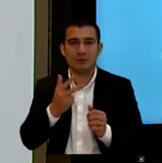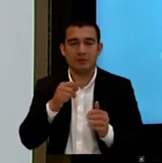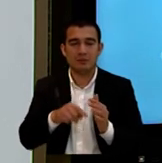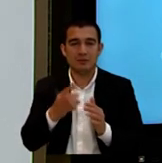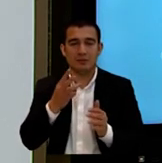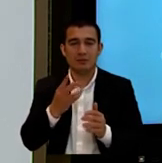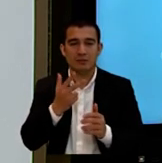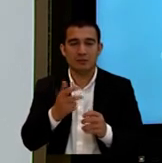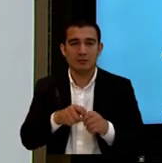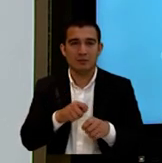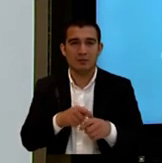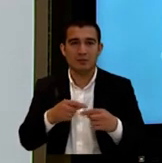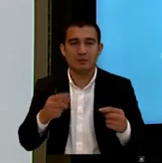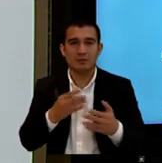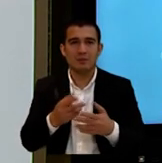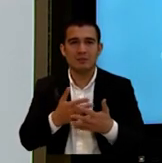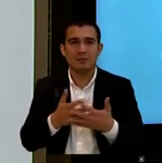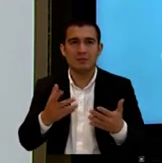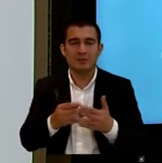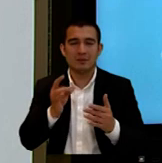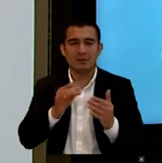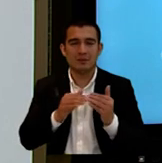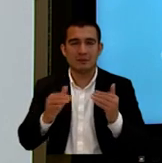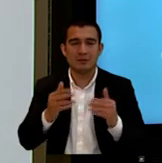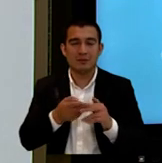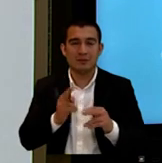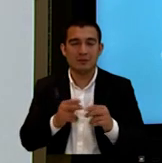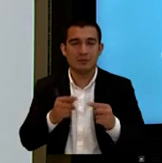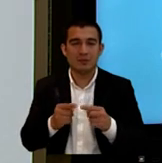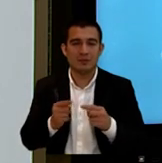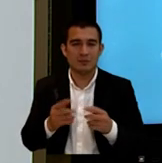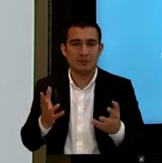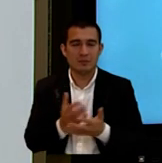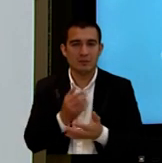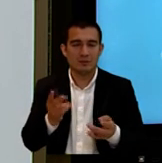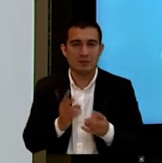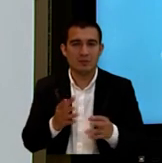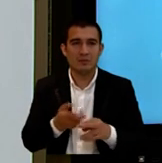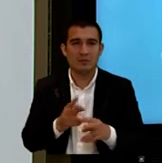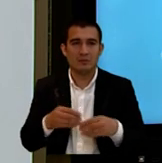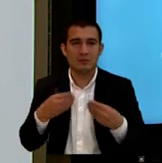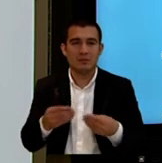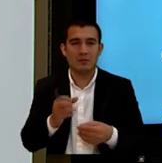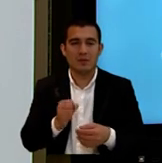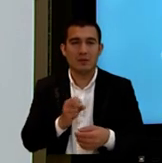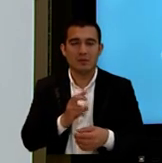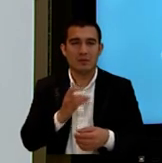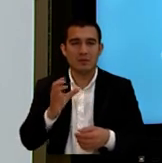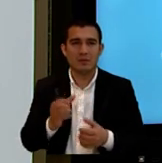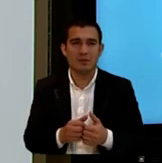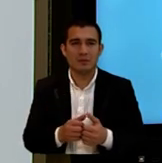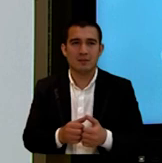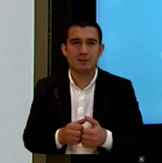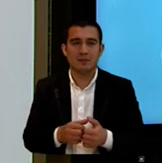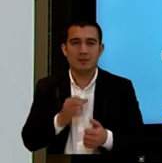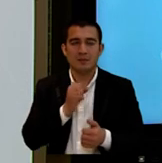Bu uchburchaklar tekisliklari orasidagi burchakni toping. Demak, berilyapti ABC uchburchak,